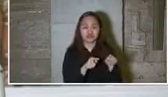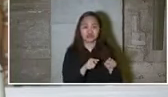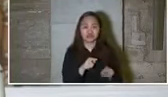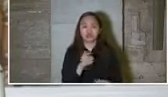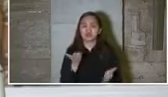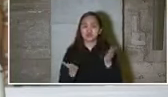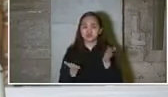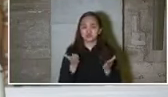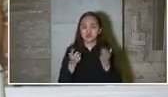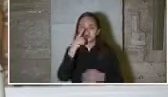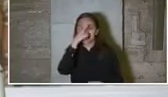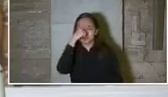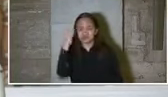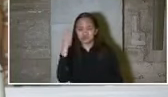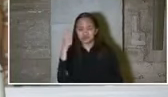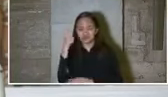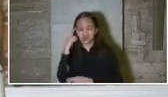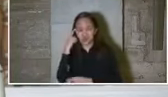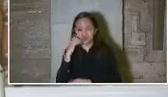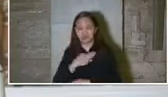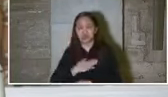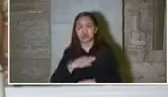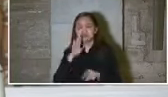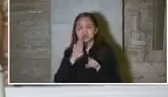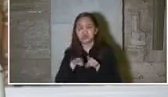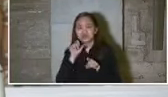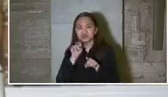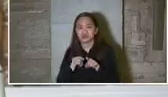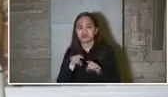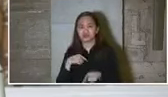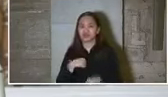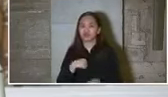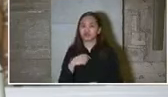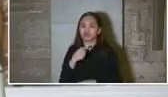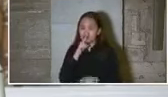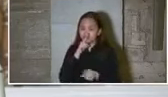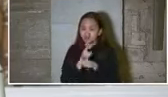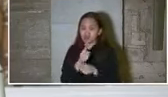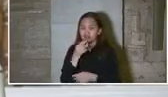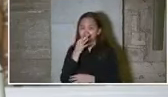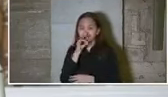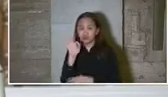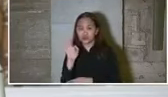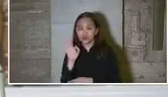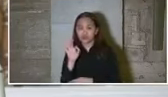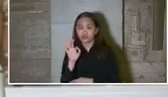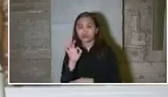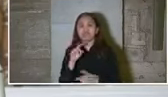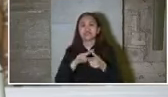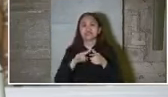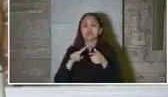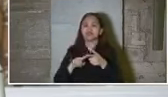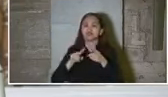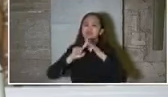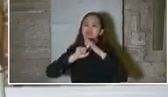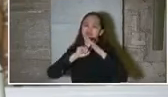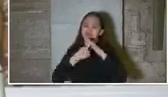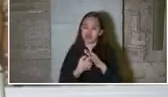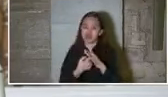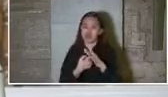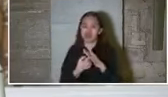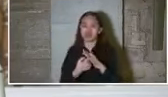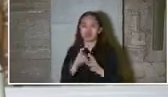Baka kasi akalain ng mga kapatid ko, paborito nga talaga ako. At magsisimula yan